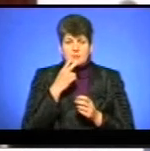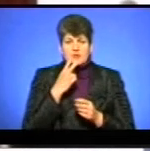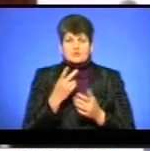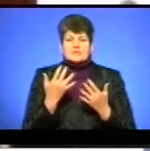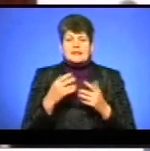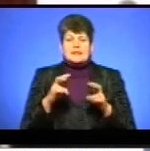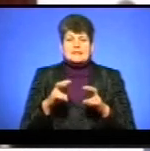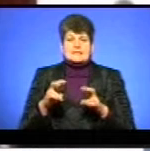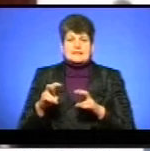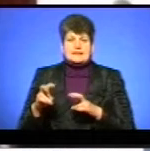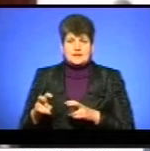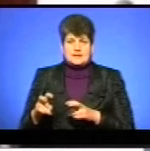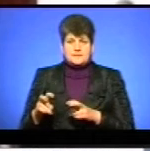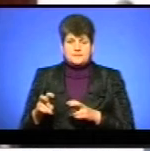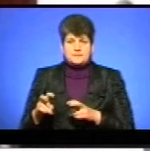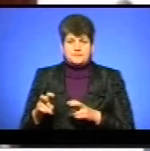сидить